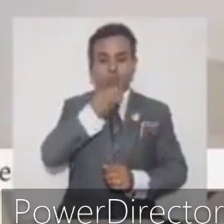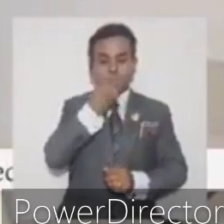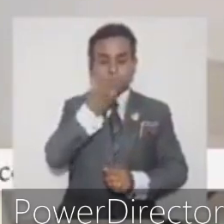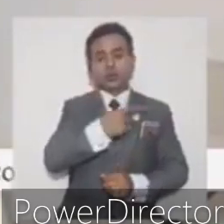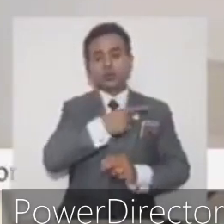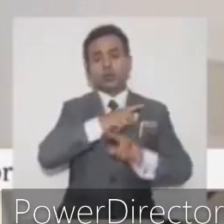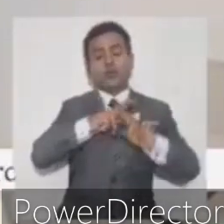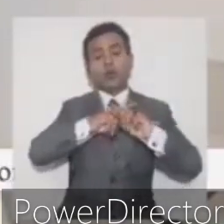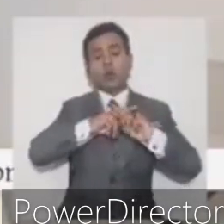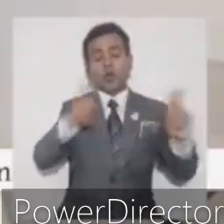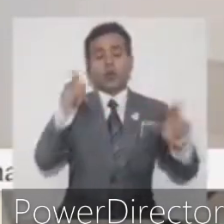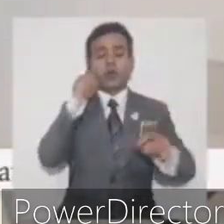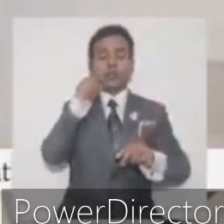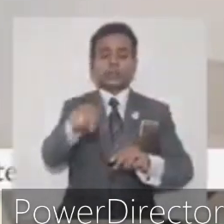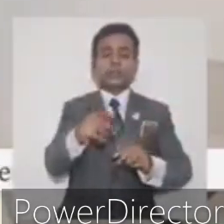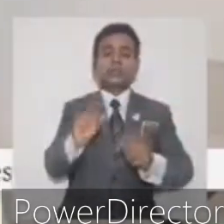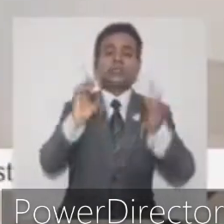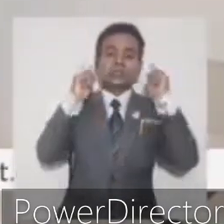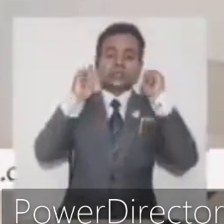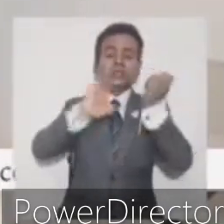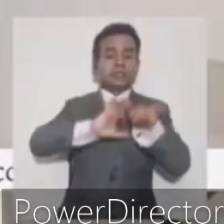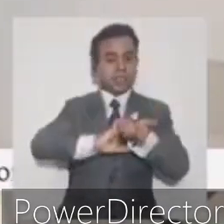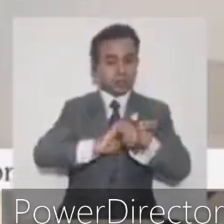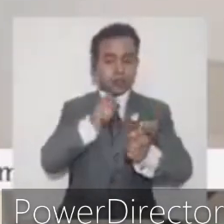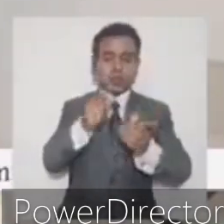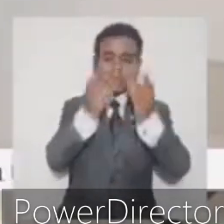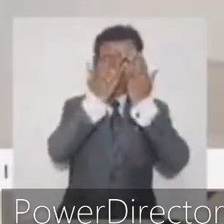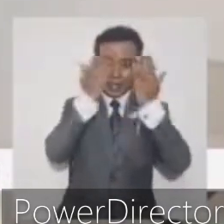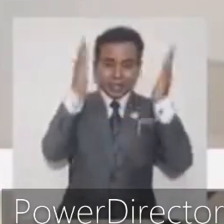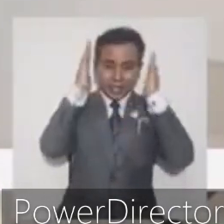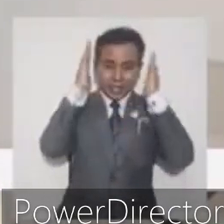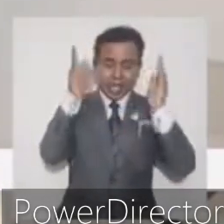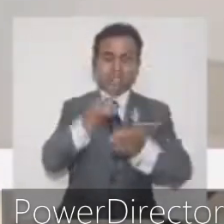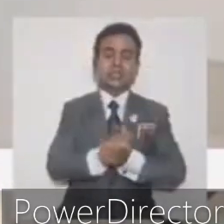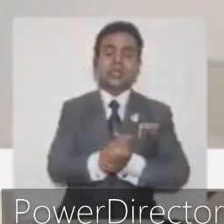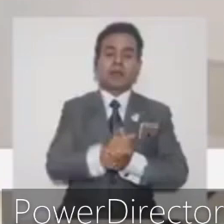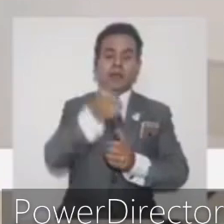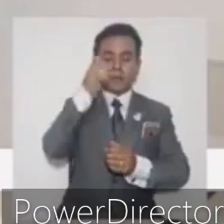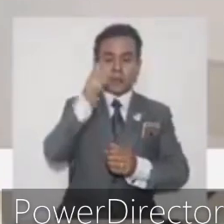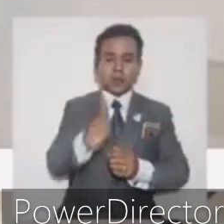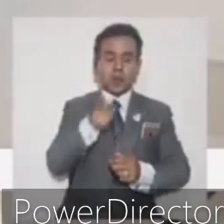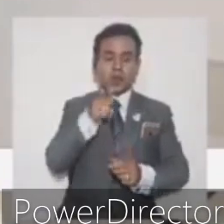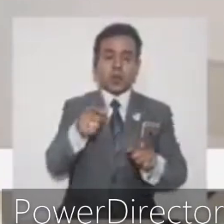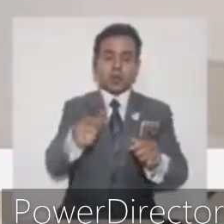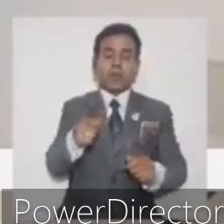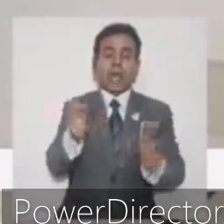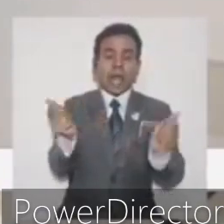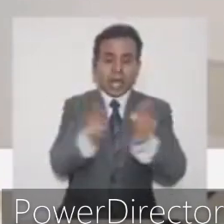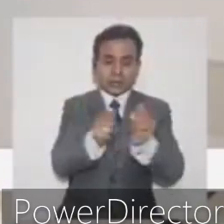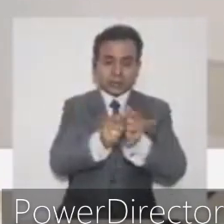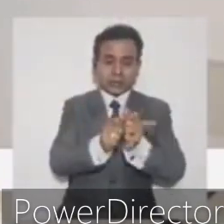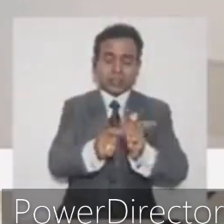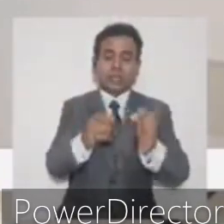কর্মীদের জন্যে যারা এই যুদ্ধে লিপ্ত আছেন, এই করোনায় যারা যুদ্ধে